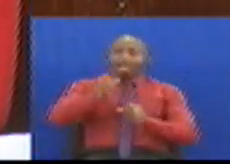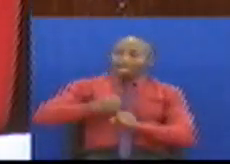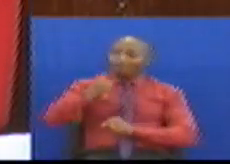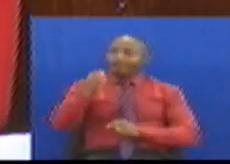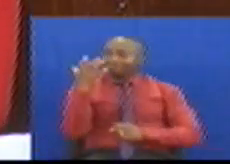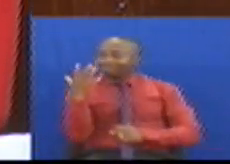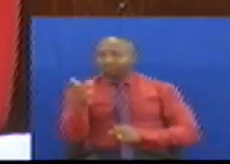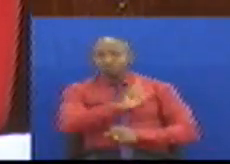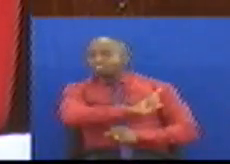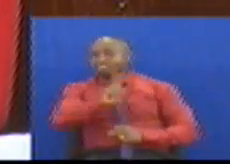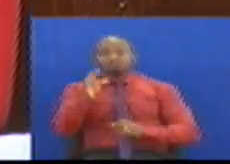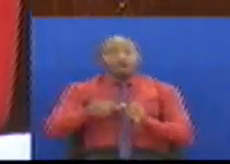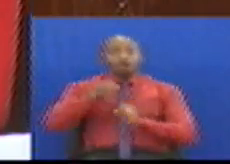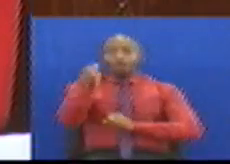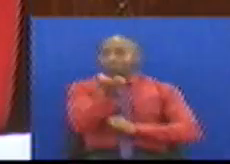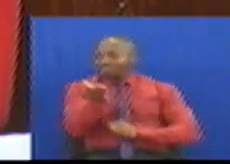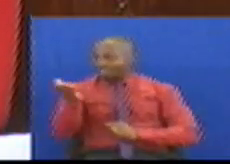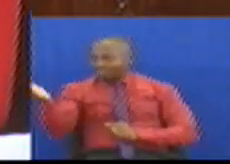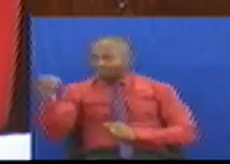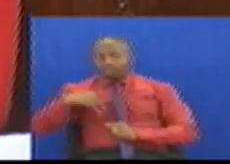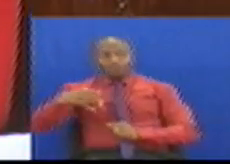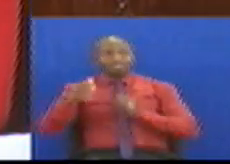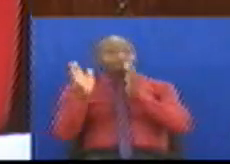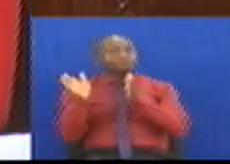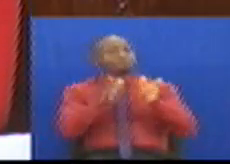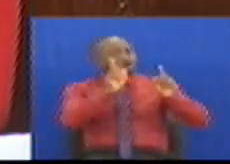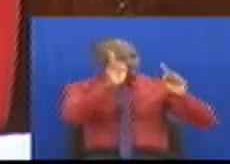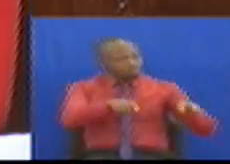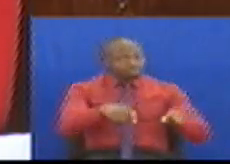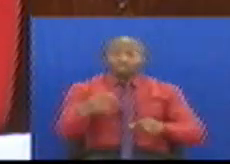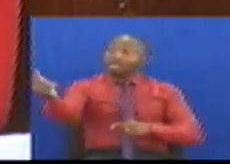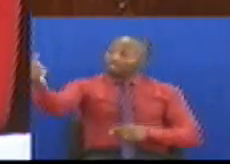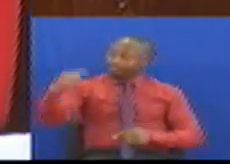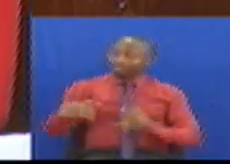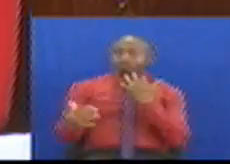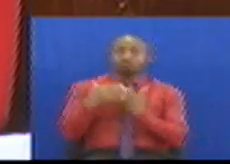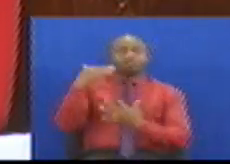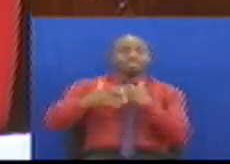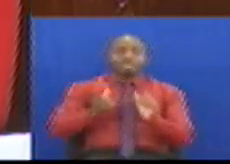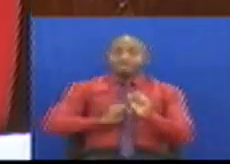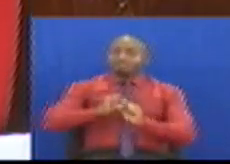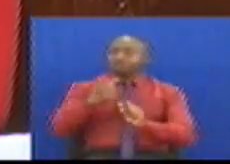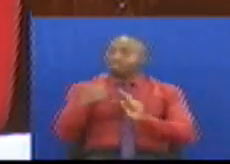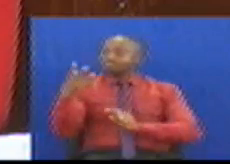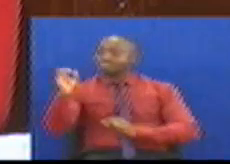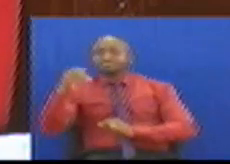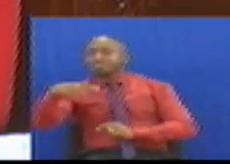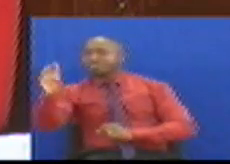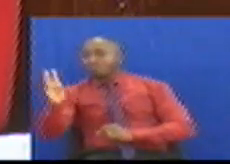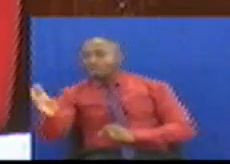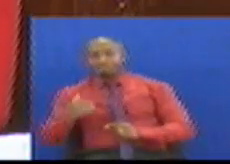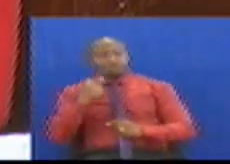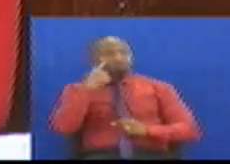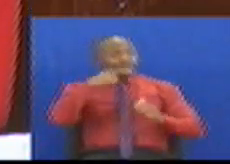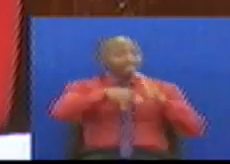na sio awamu nyingine. Waziri Mpango yuko hapa, atakuja kutuambia zile milioni 50 zimeenda wapi? Hatujaziona katika